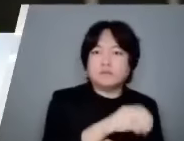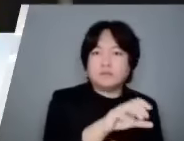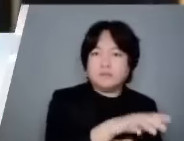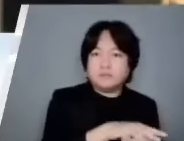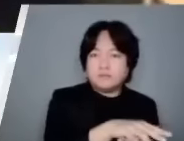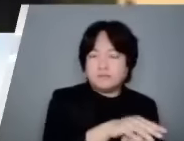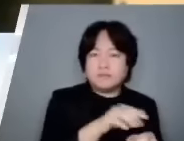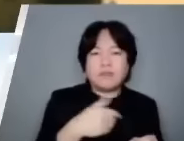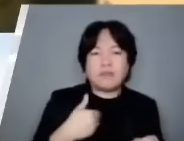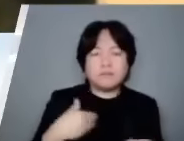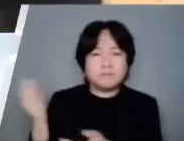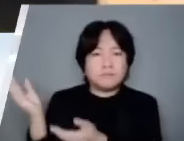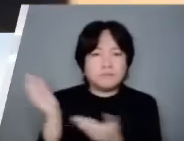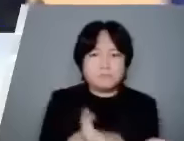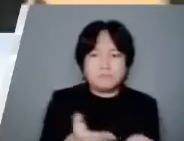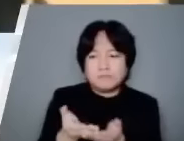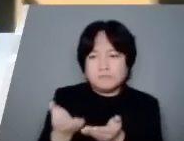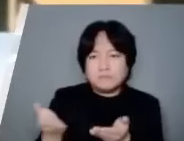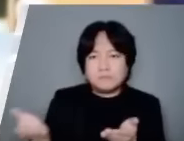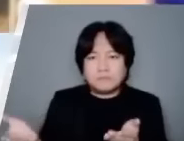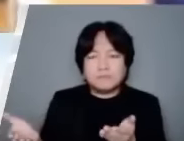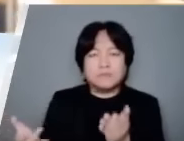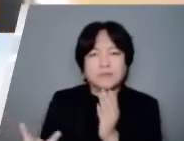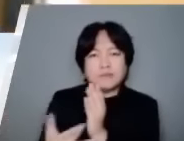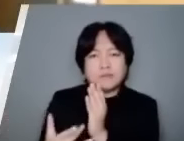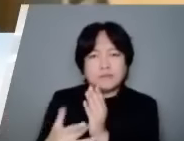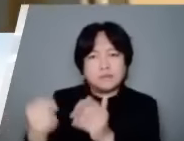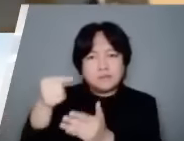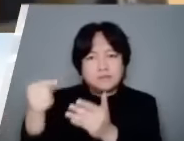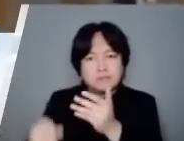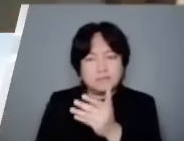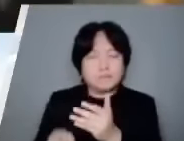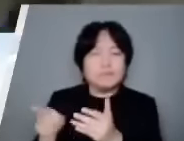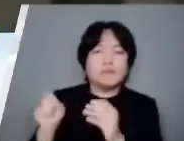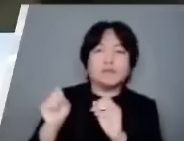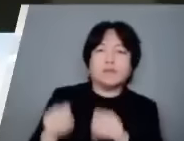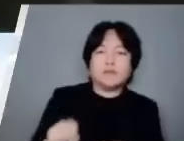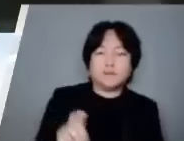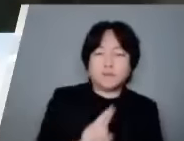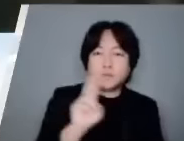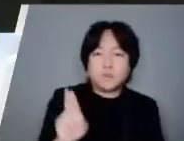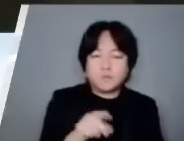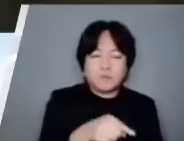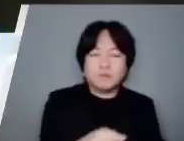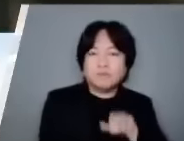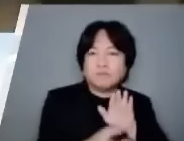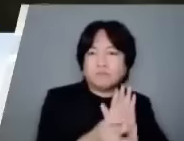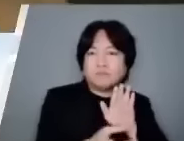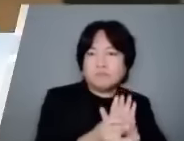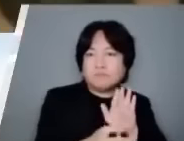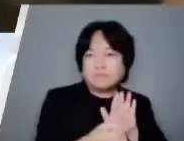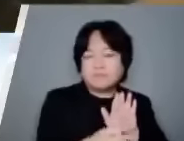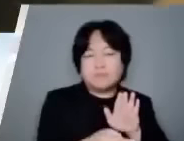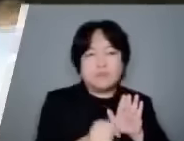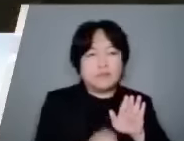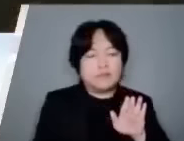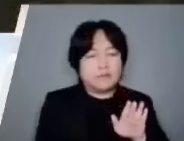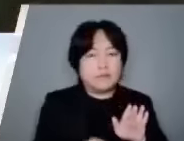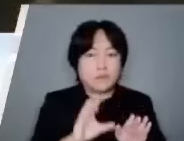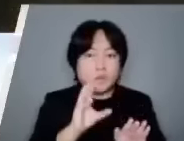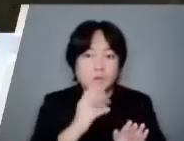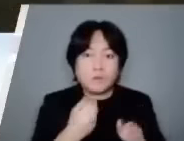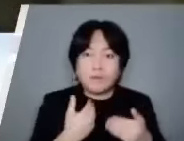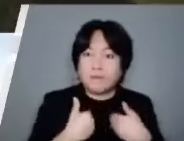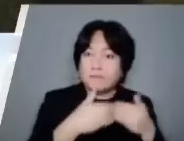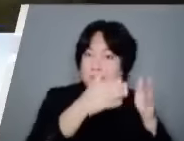kayang makadetect ng vital signs, galaw at boses ng tao. Inalmahan ng KOJC members ang malaking asul na kahong hindi